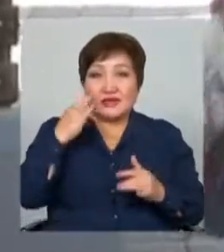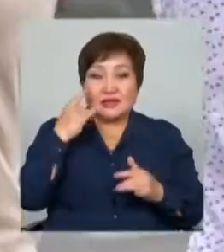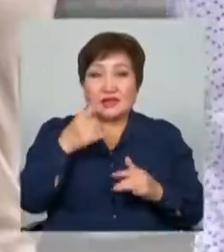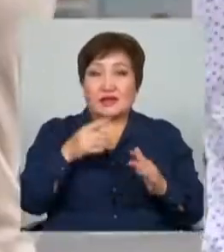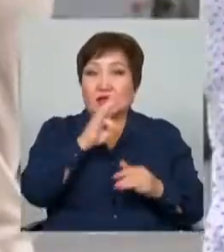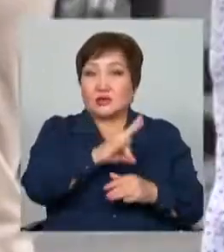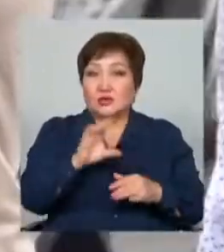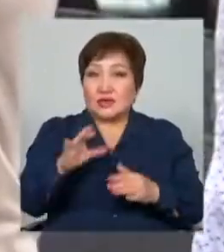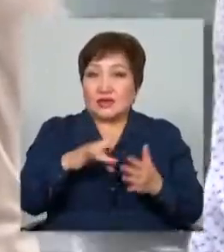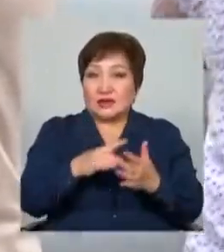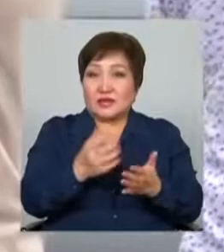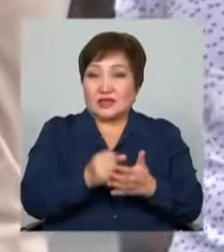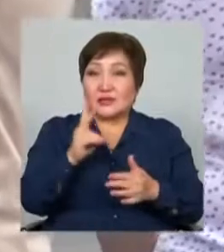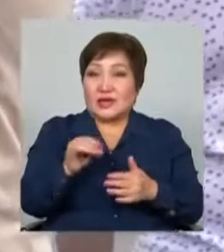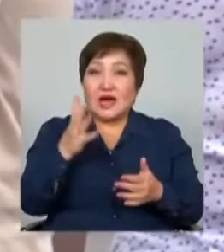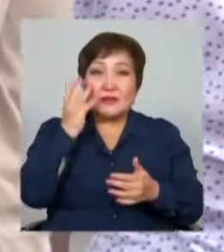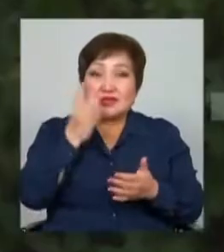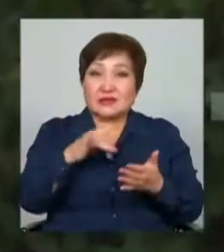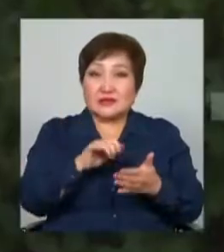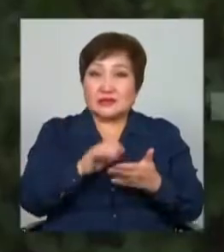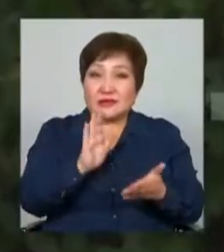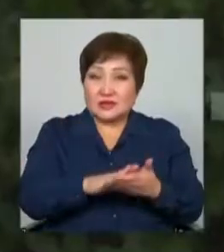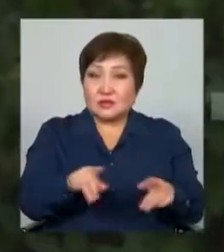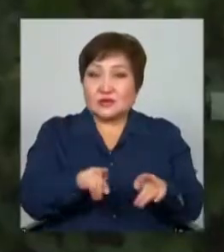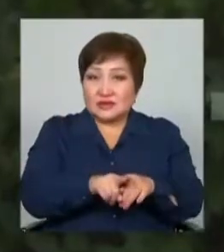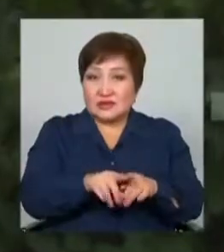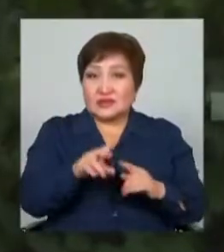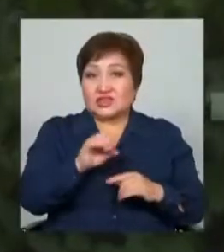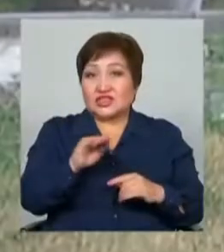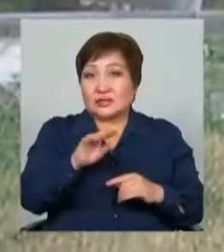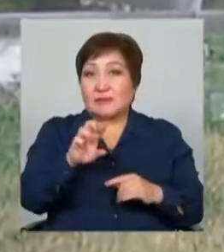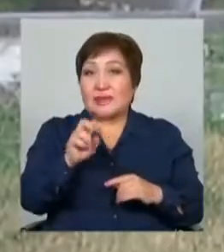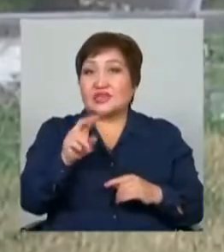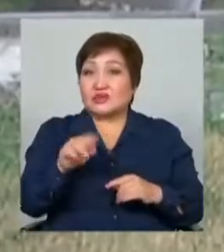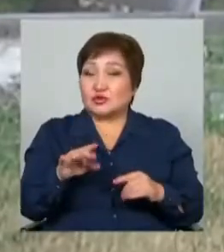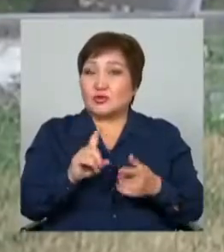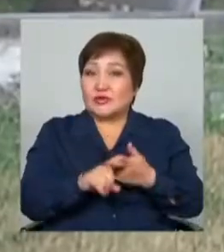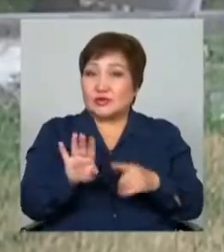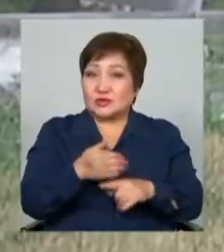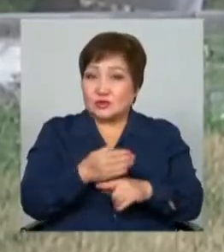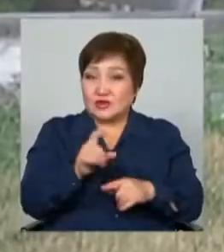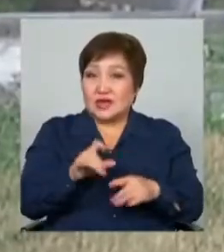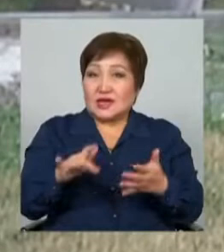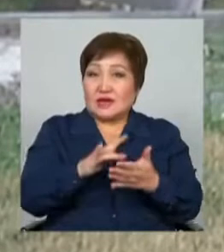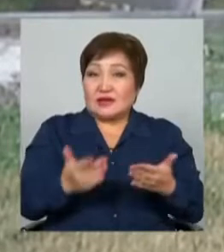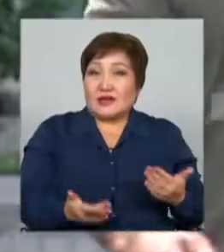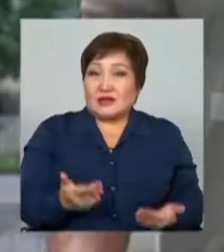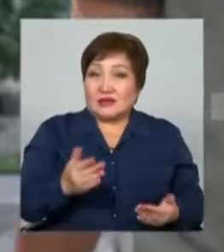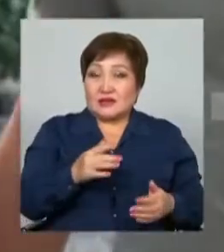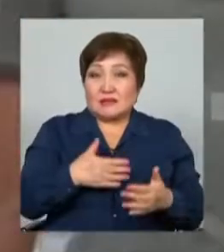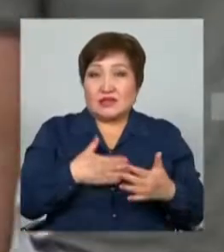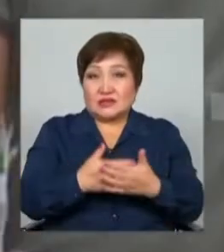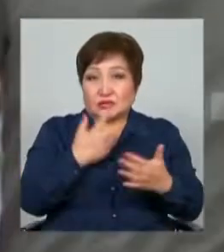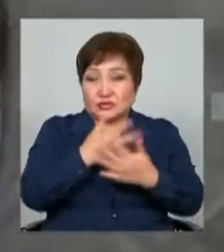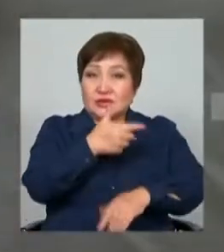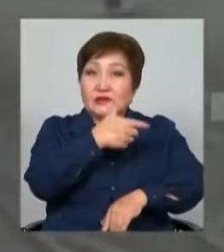табылған, бірақ Алматыда тіркелмеген. Осы ретте Жандарбек Бекшин бұл вирустың алдын алу үшін қала халқын белсенді түрде екпалуға шақырды. Одан